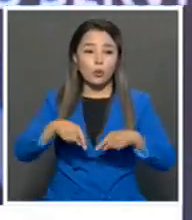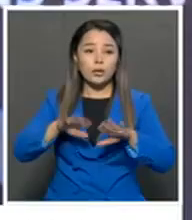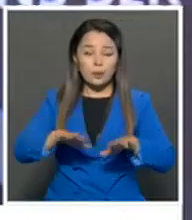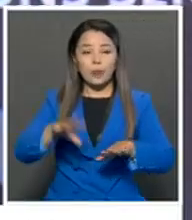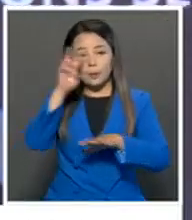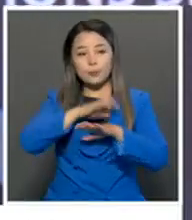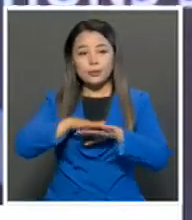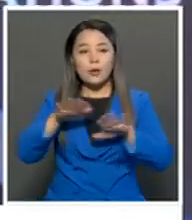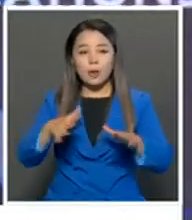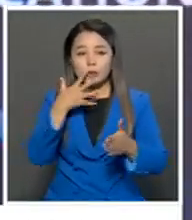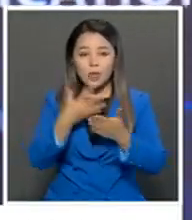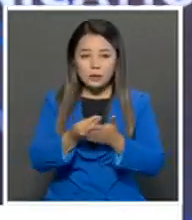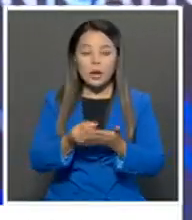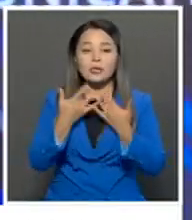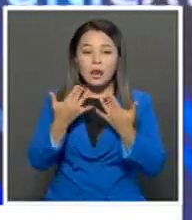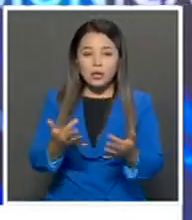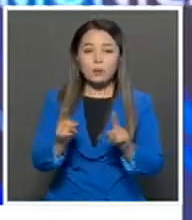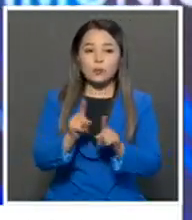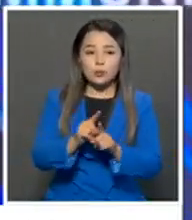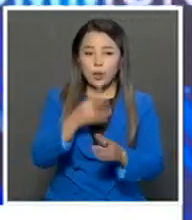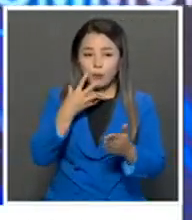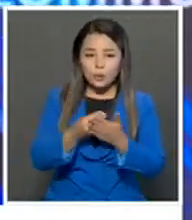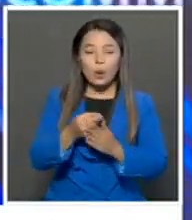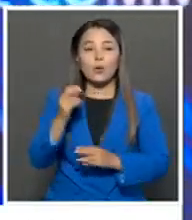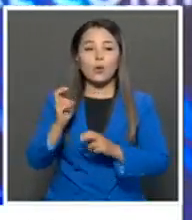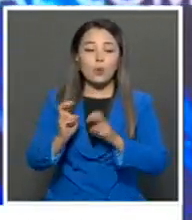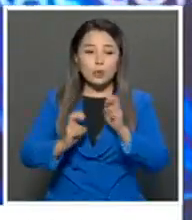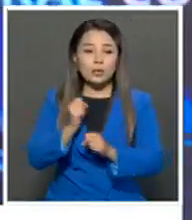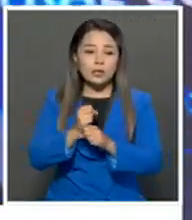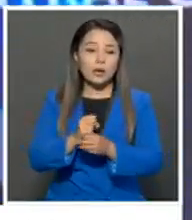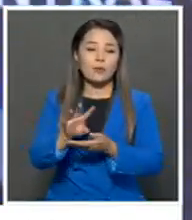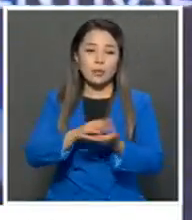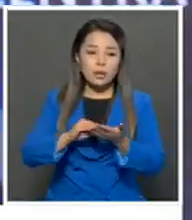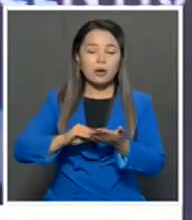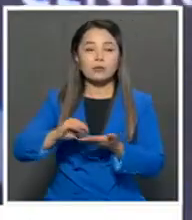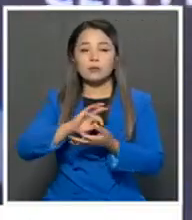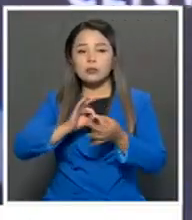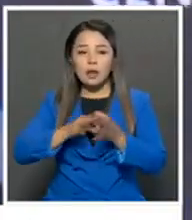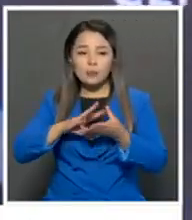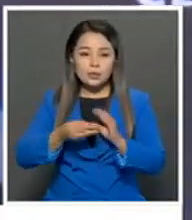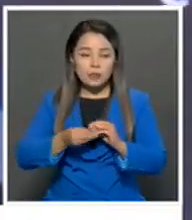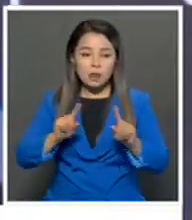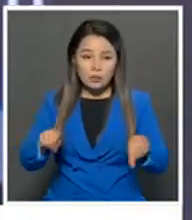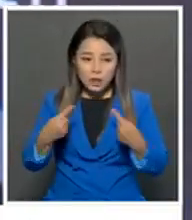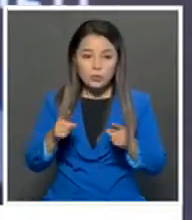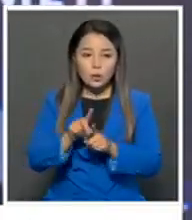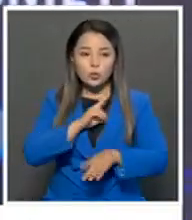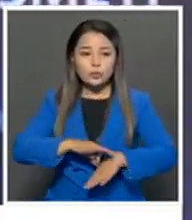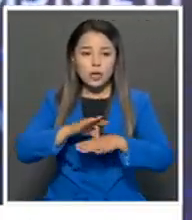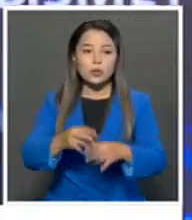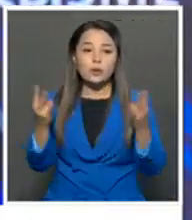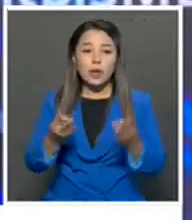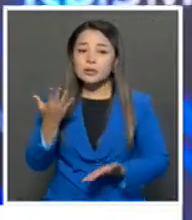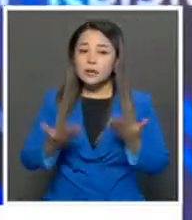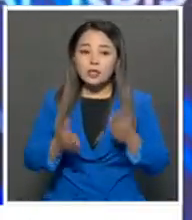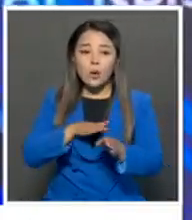мекемеге өзінің арыз талабын қойып, оны өндіру, қайтып өндіру талабын, іс-әрекеттерін жасайды. Егер оны